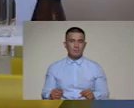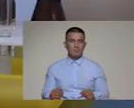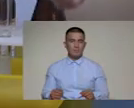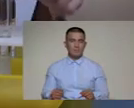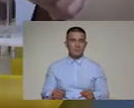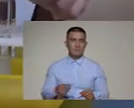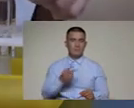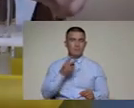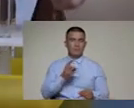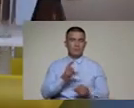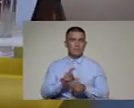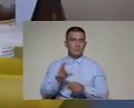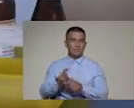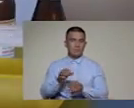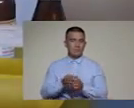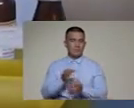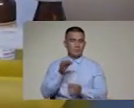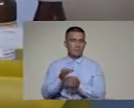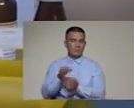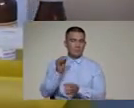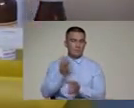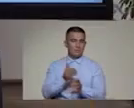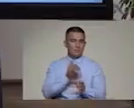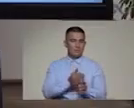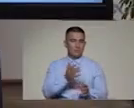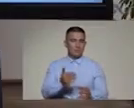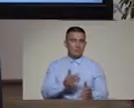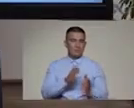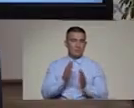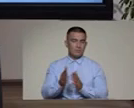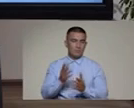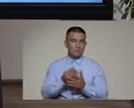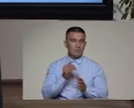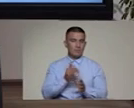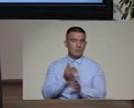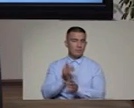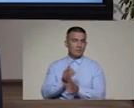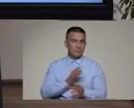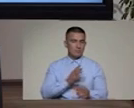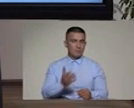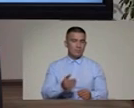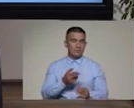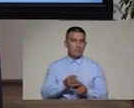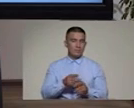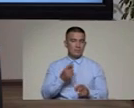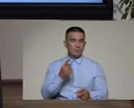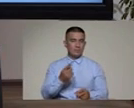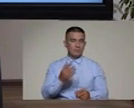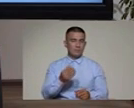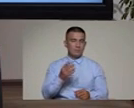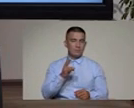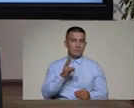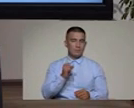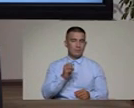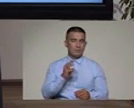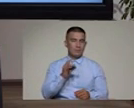Ikkita proberkaga quyib oldik. Endi quyib olgan birikmalarimizga biriga natriy